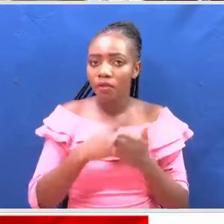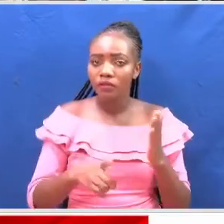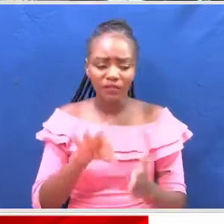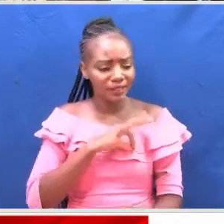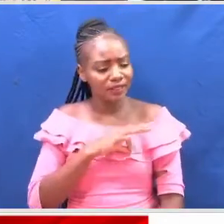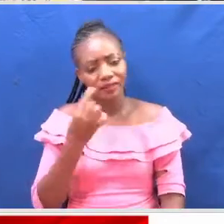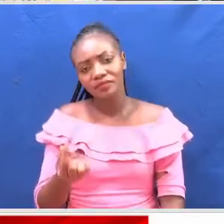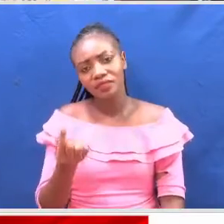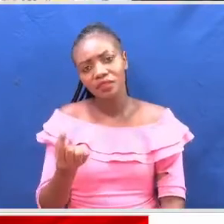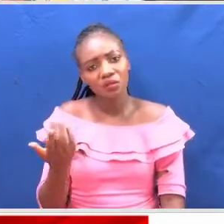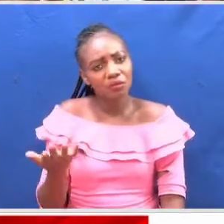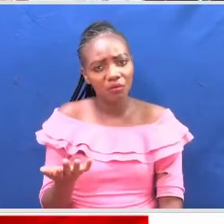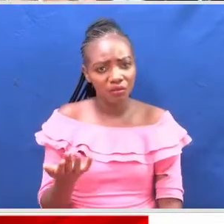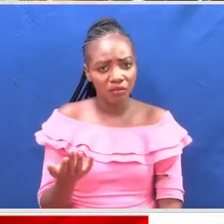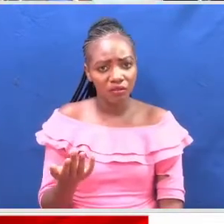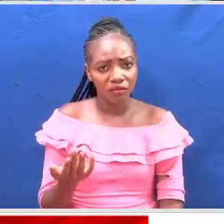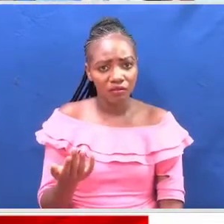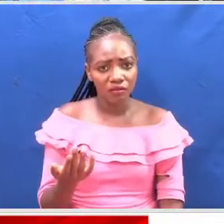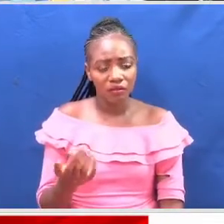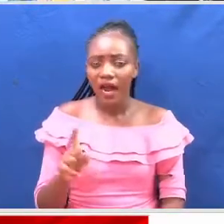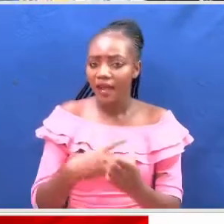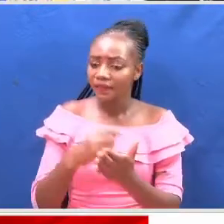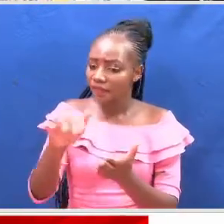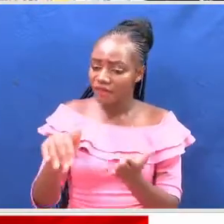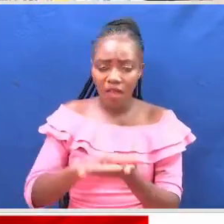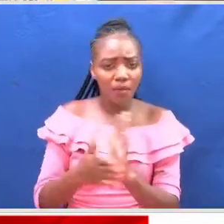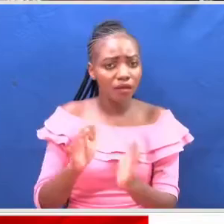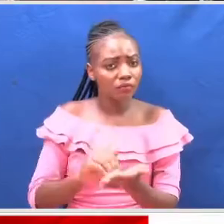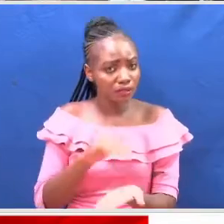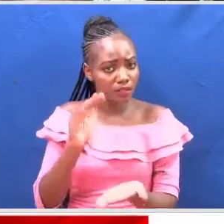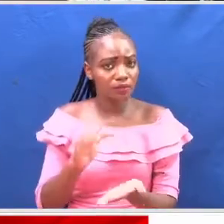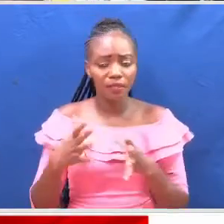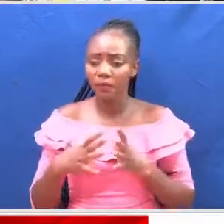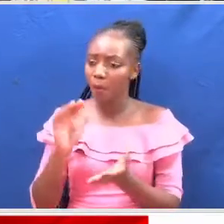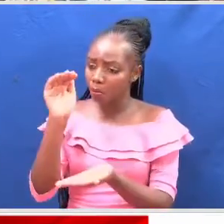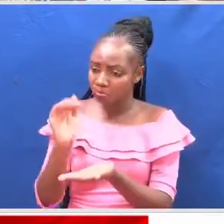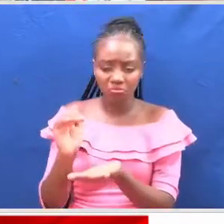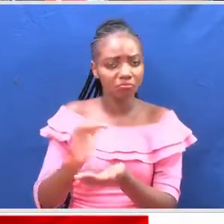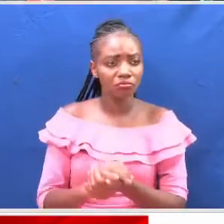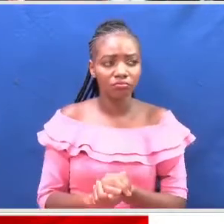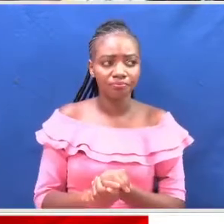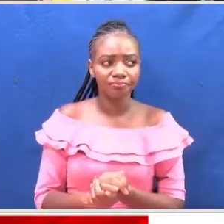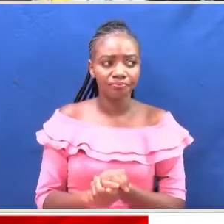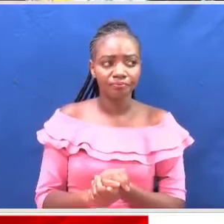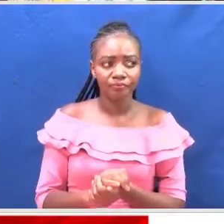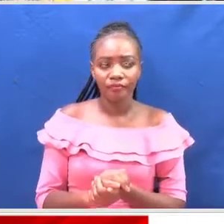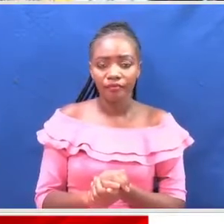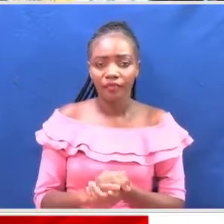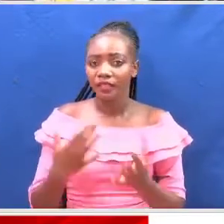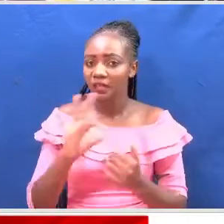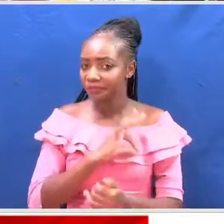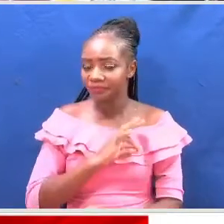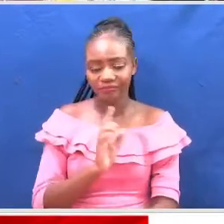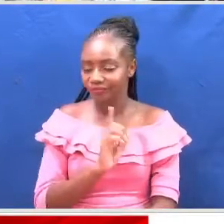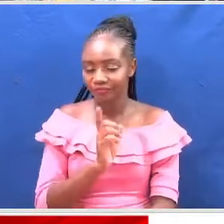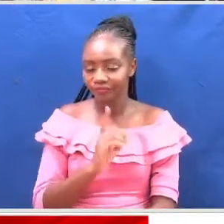ama 40. Tena uzie dagi gari mingi juu watu hata nikawa lipungua wadhi. Sasa inakuwa watu kupata do squeeze